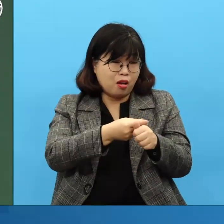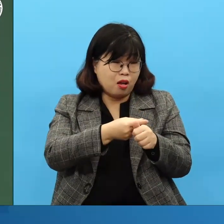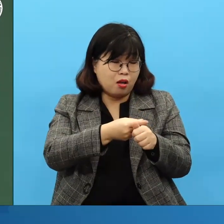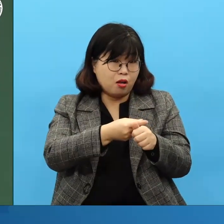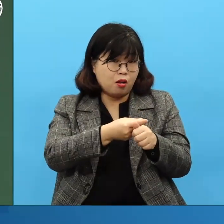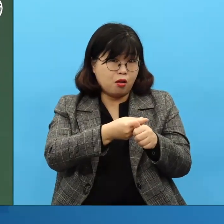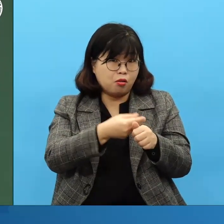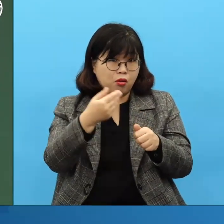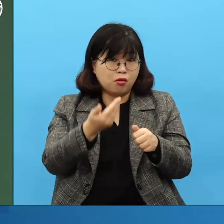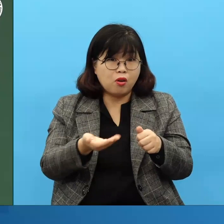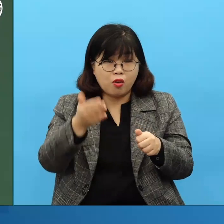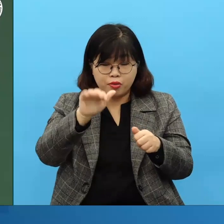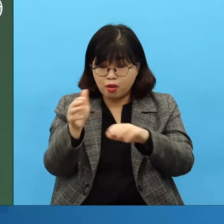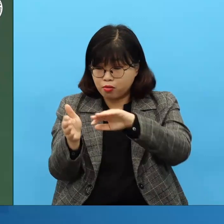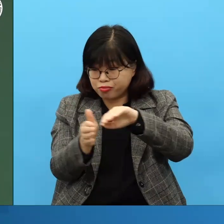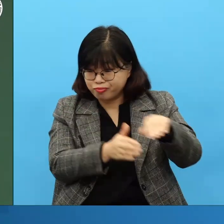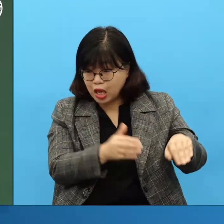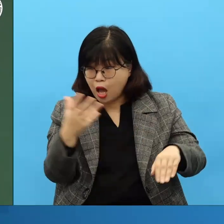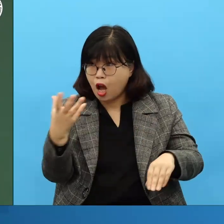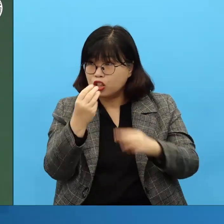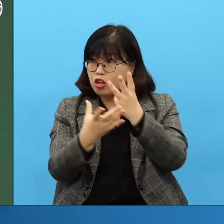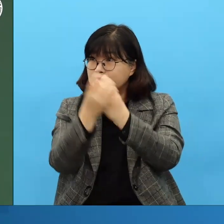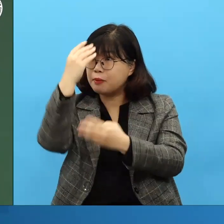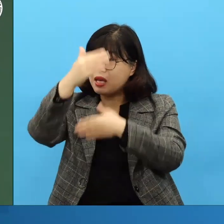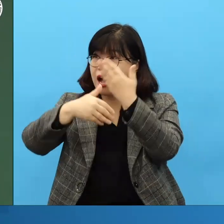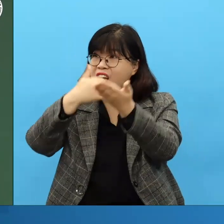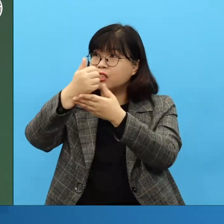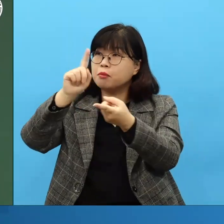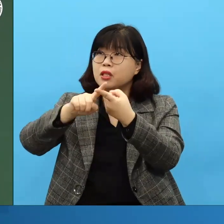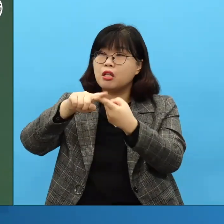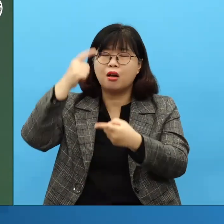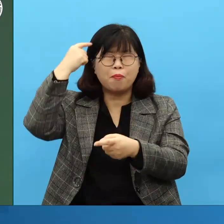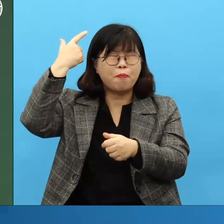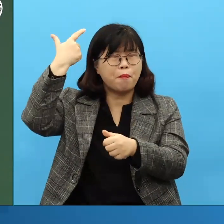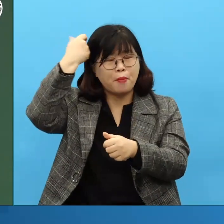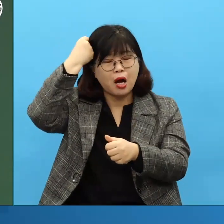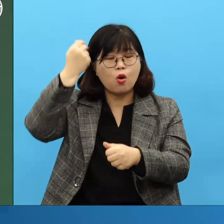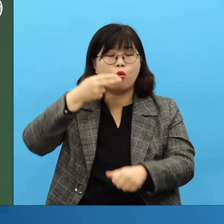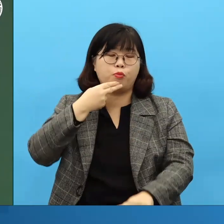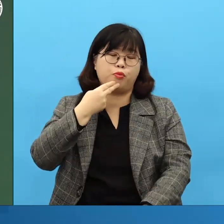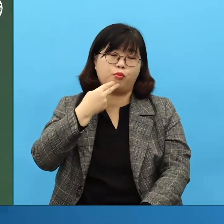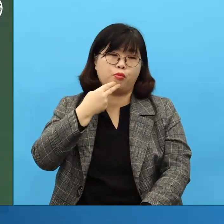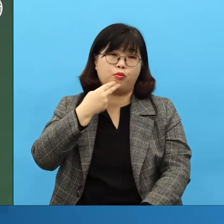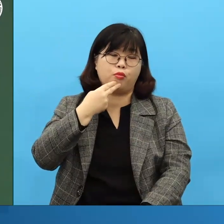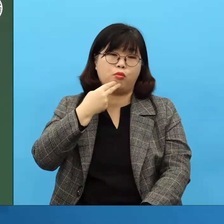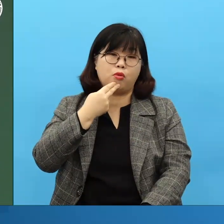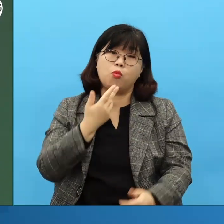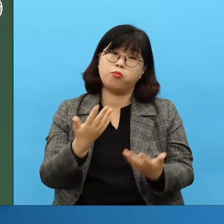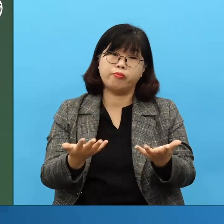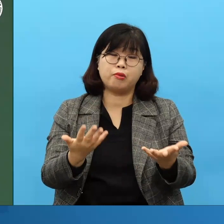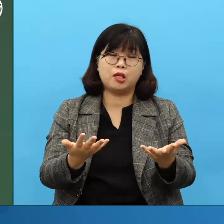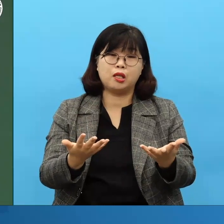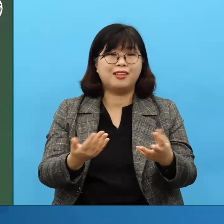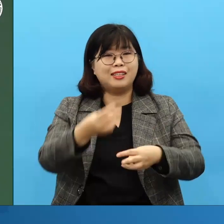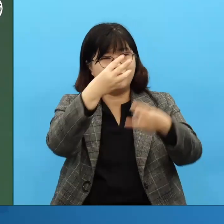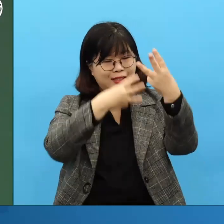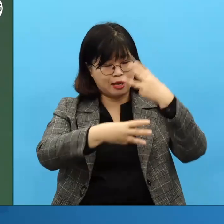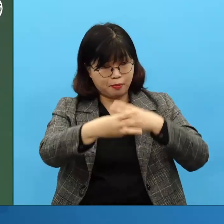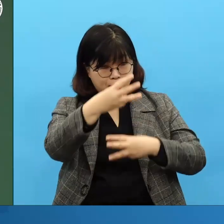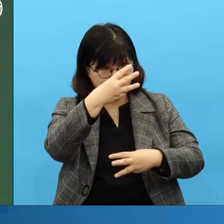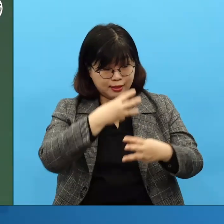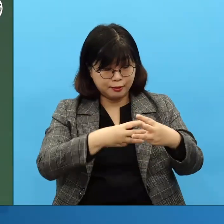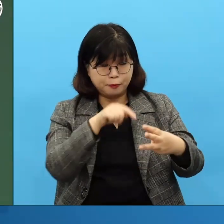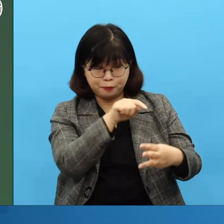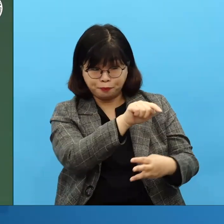우리 후대들이 나가서 어떤 일 당할지 모르는데 이게 딱 각인돼 있어야 되죠. We don't know what our children will face when they go out into the world.